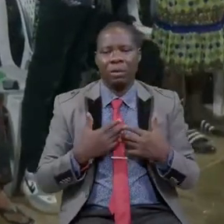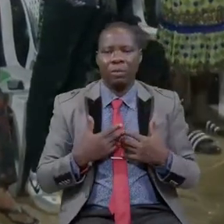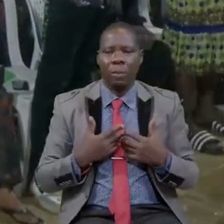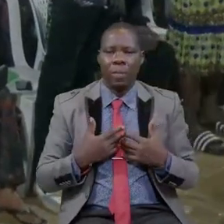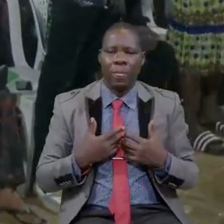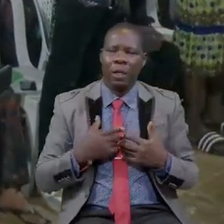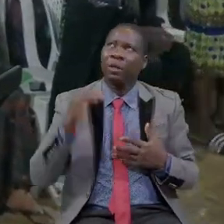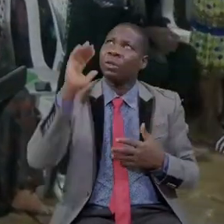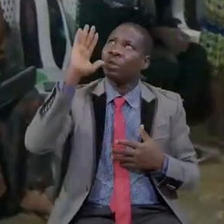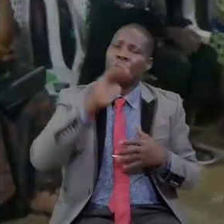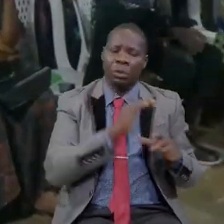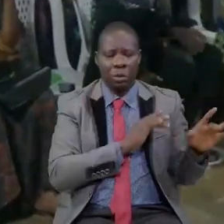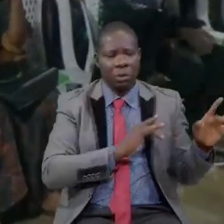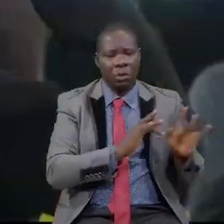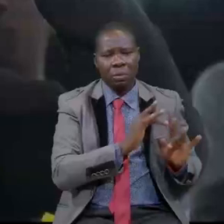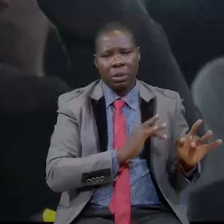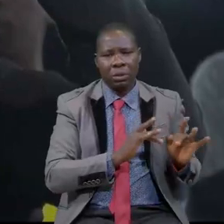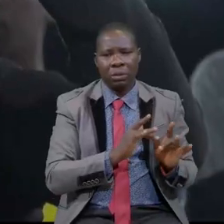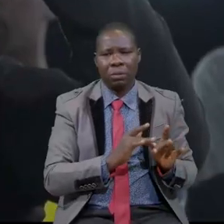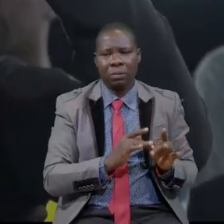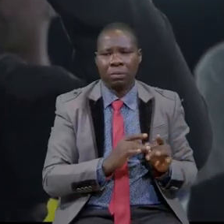Ta compassion